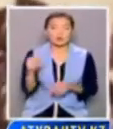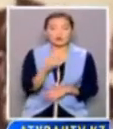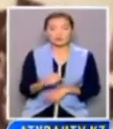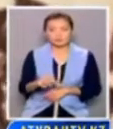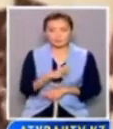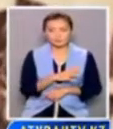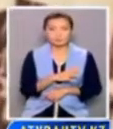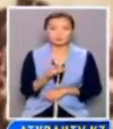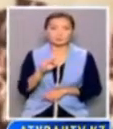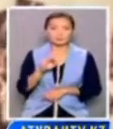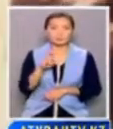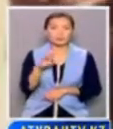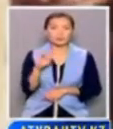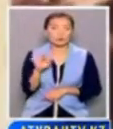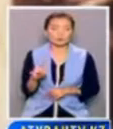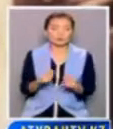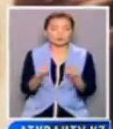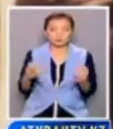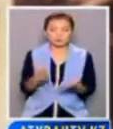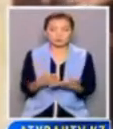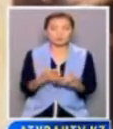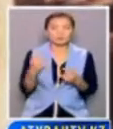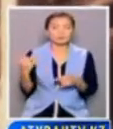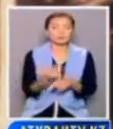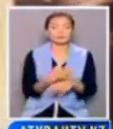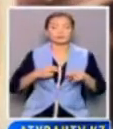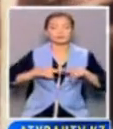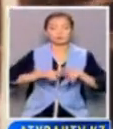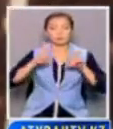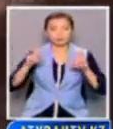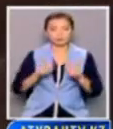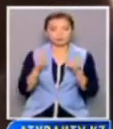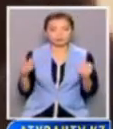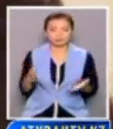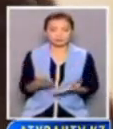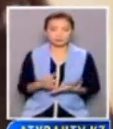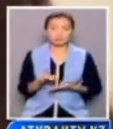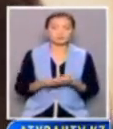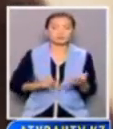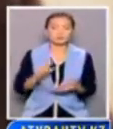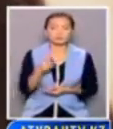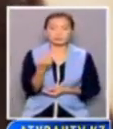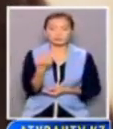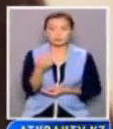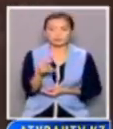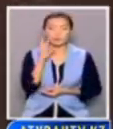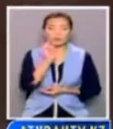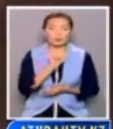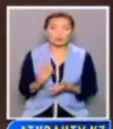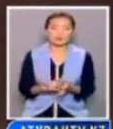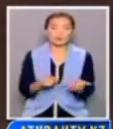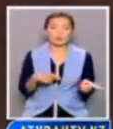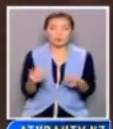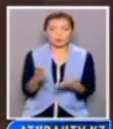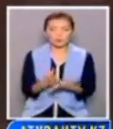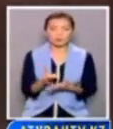тамызда Орынбор қаласында құрылды. Әрі алғашқы астанасы деп жарияланды. Кейін Ақмешіт, сосын Алматы қалаларына